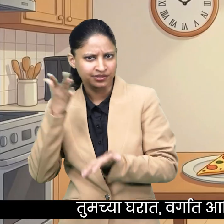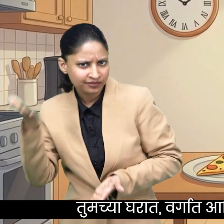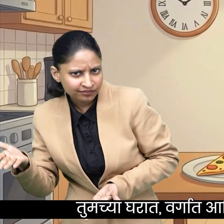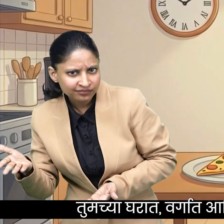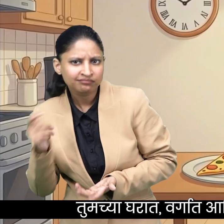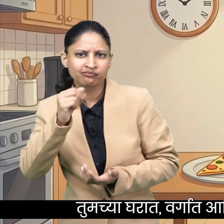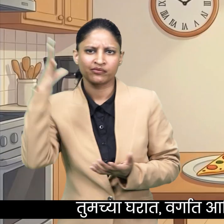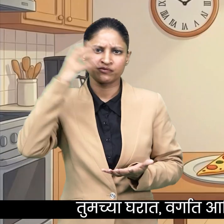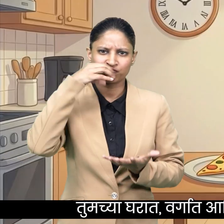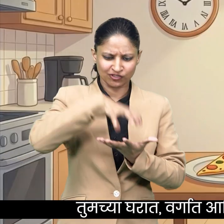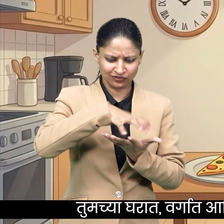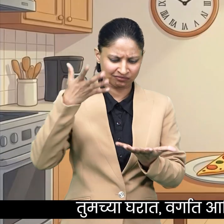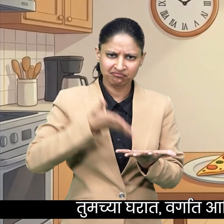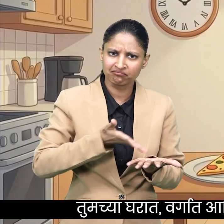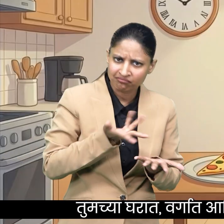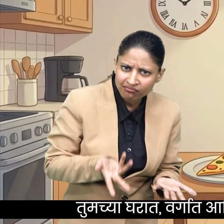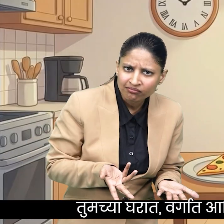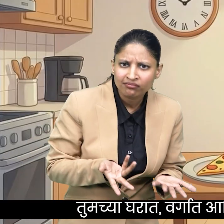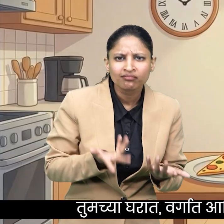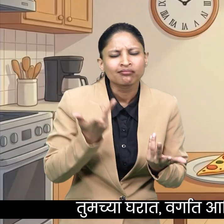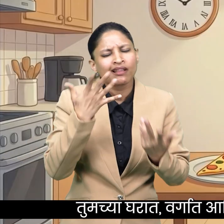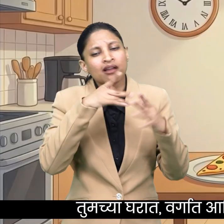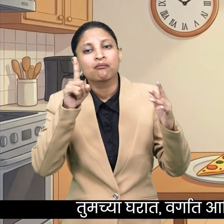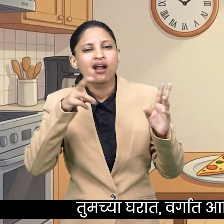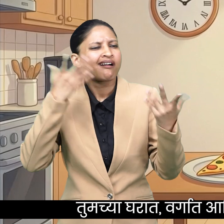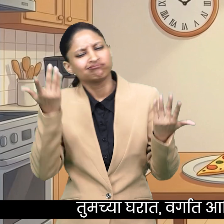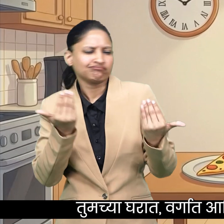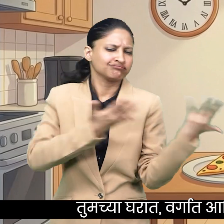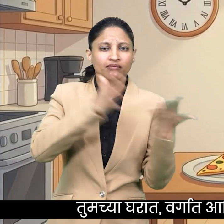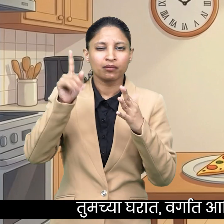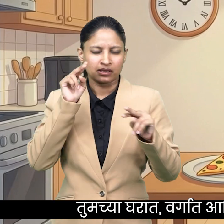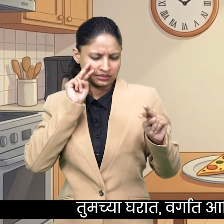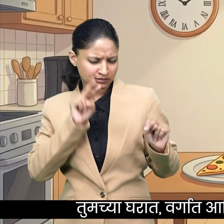तुमच्या घरात, वर्गात आणि अगदी जेवणाच्या डब्यात ही काळजीपूर्वक पहा.